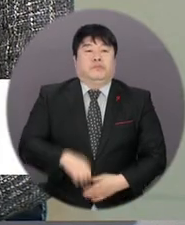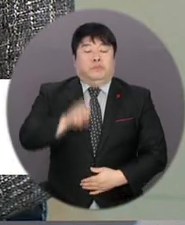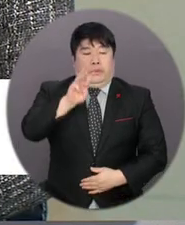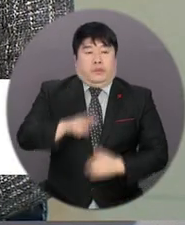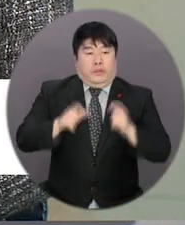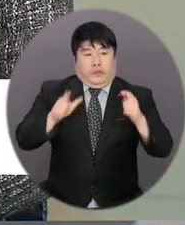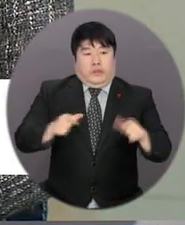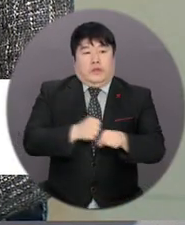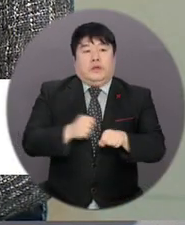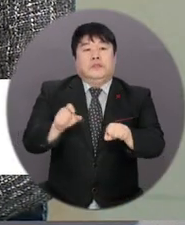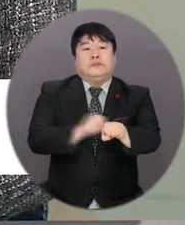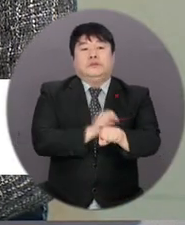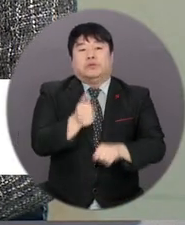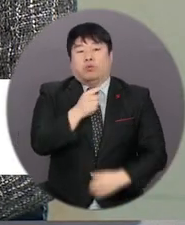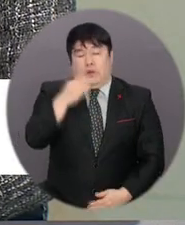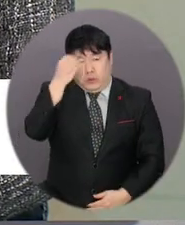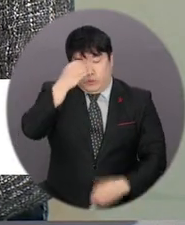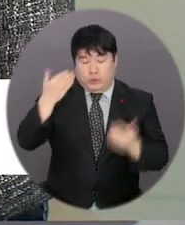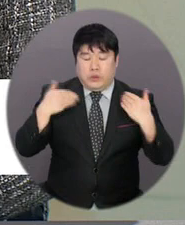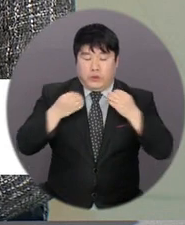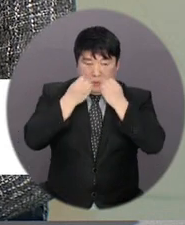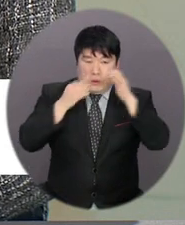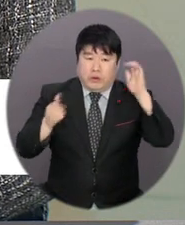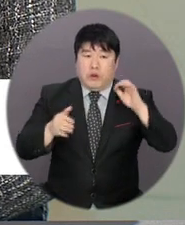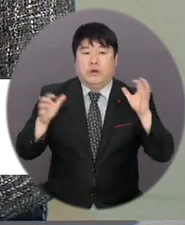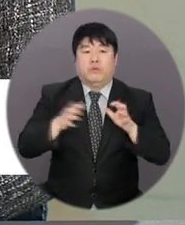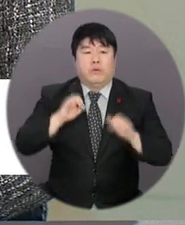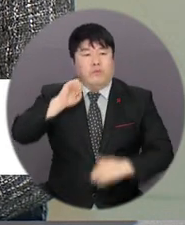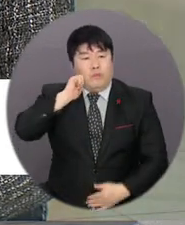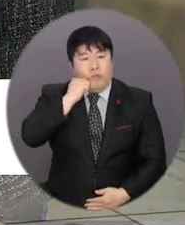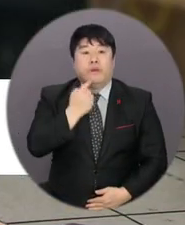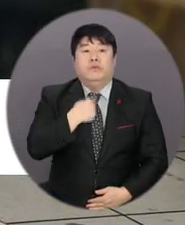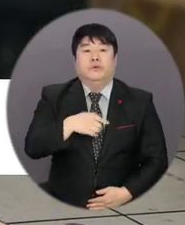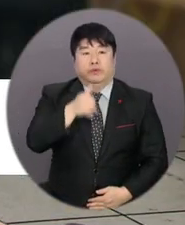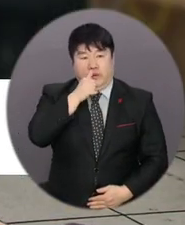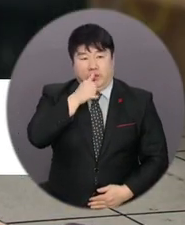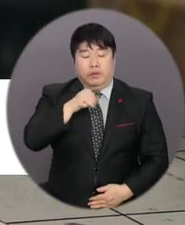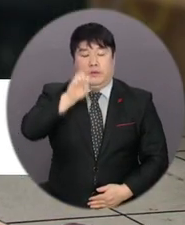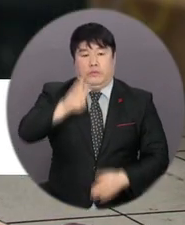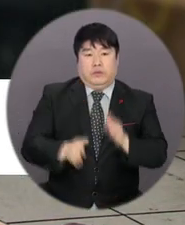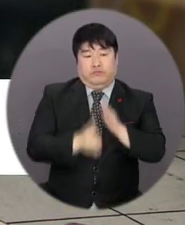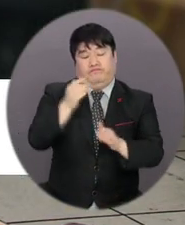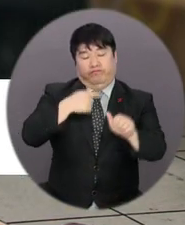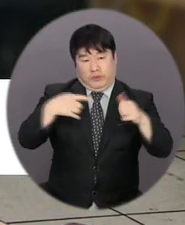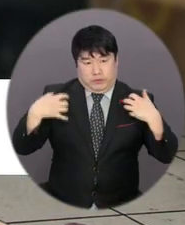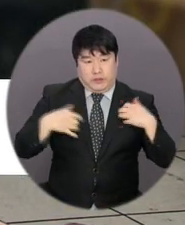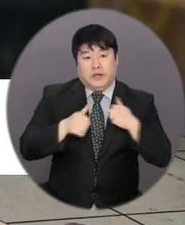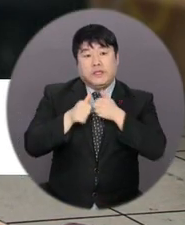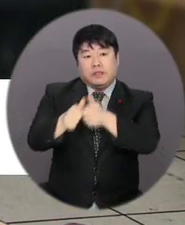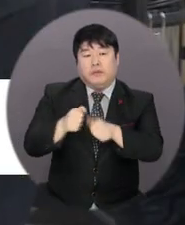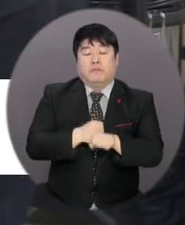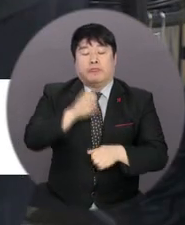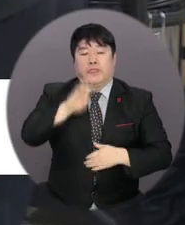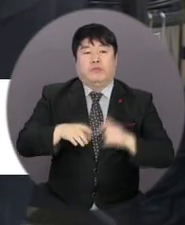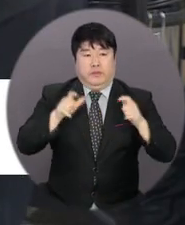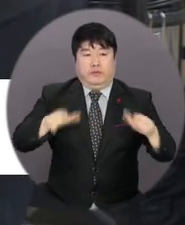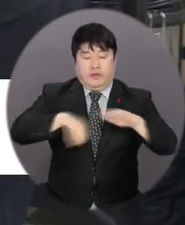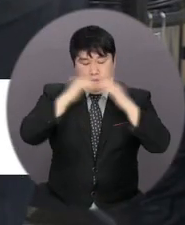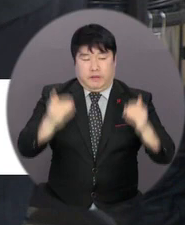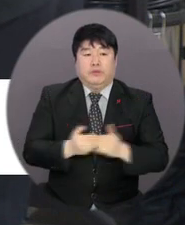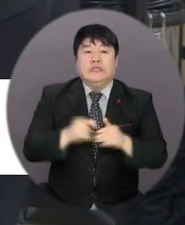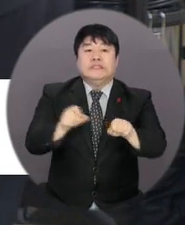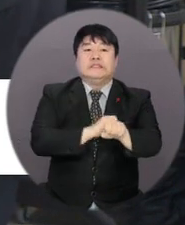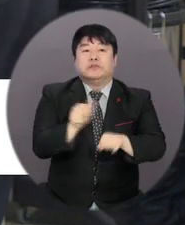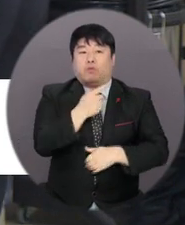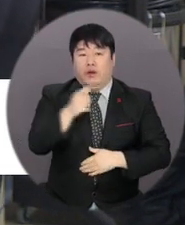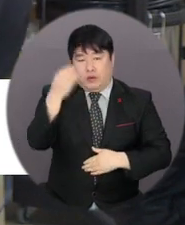광주 지역의 일부 특성화고가 신입생 모집에 어려움을 겪고 있습니다. 광주시 교육청에 따르면 광주 지역 전체